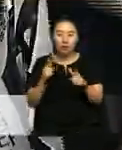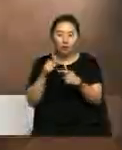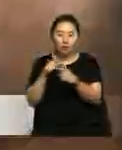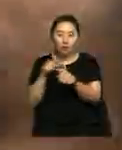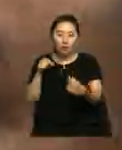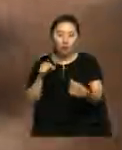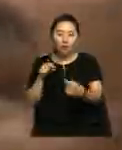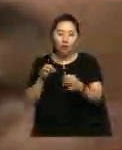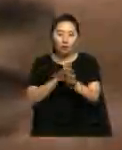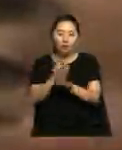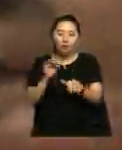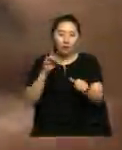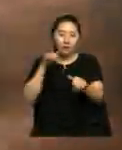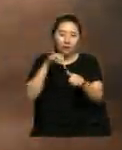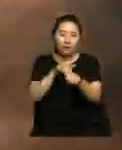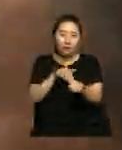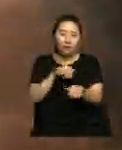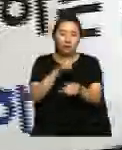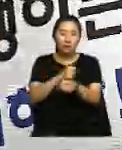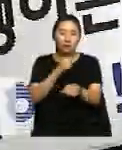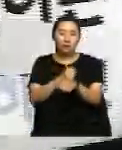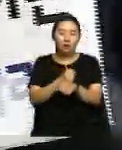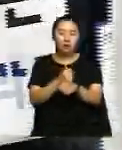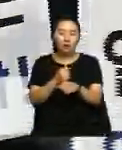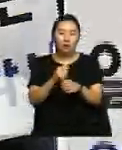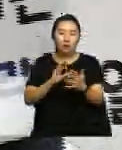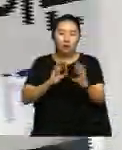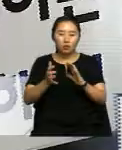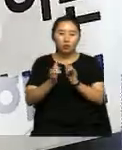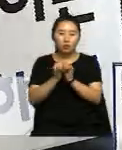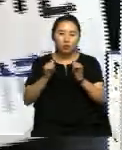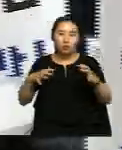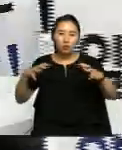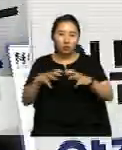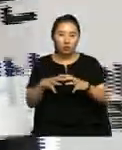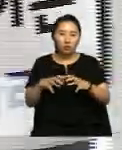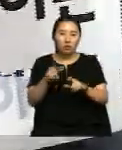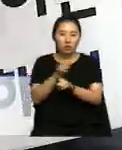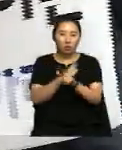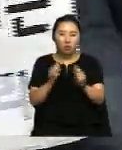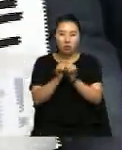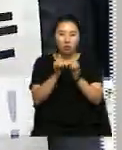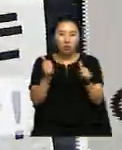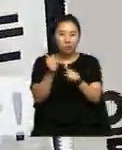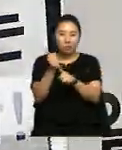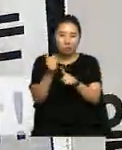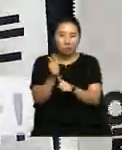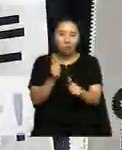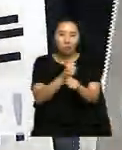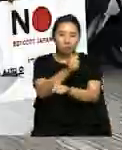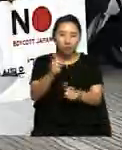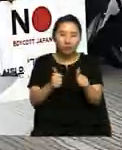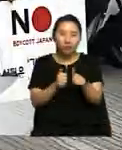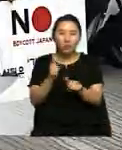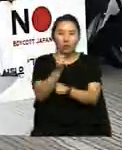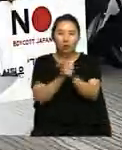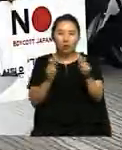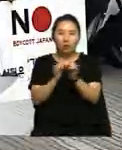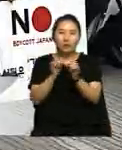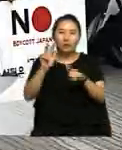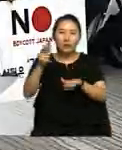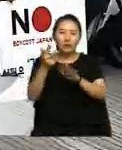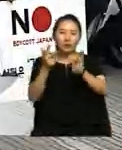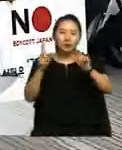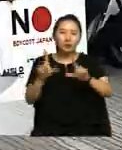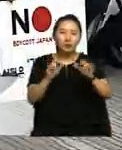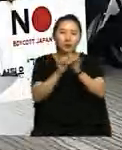경제 침략 규탄 범시민 결의대회엔 정성호 국회의원과 김대순 부시장, 이희창 시의장 등을 비롯해 700여